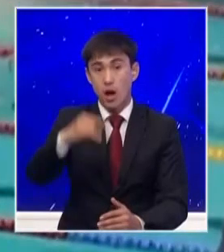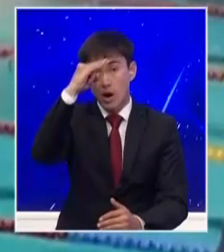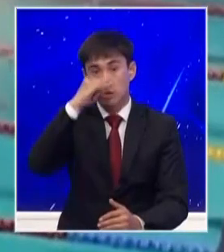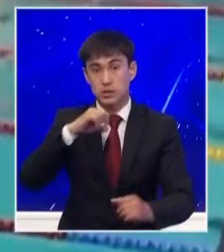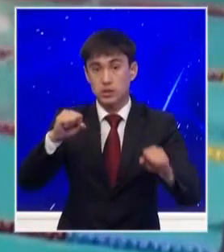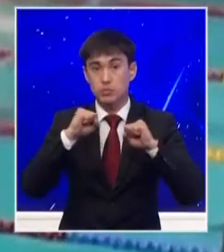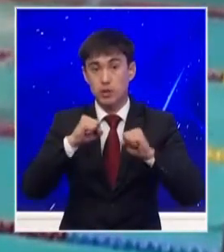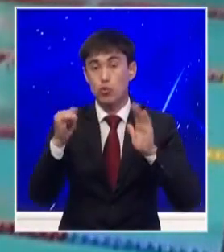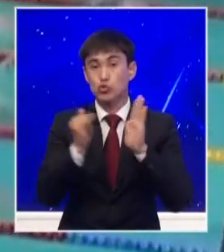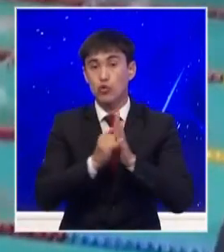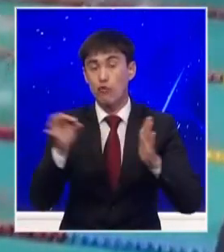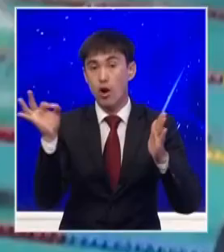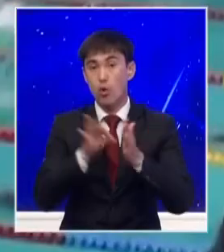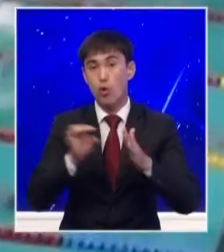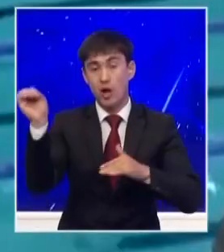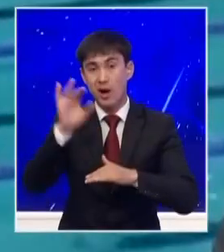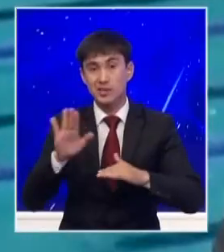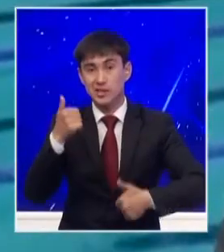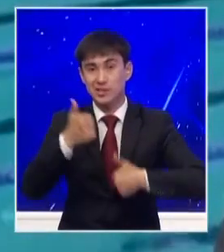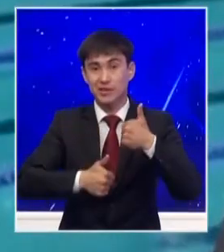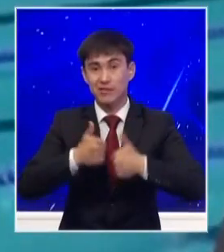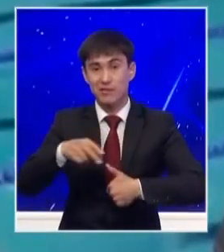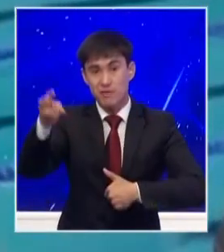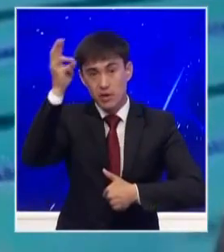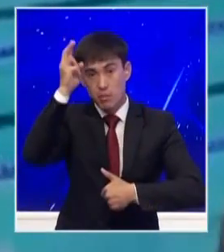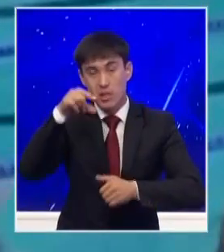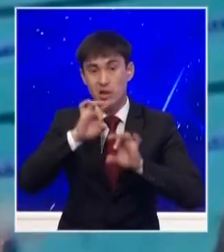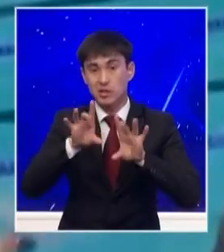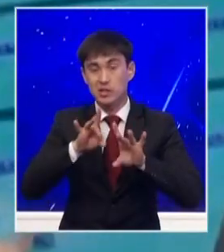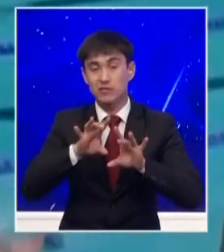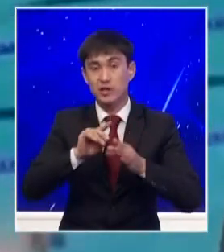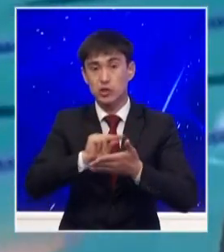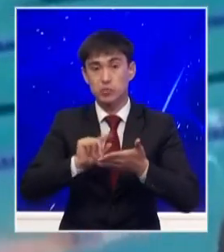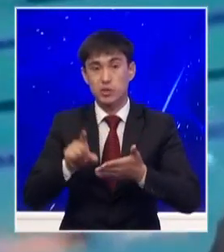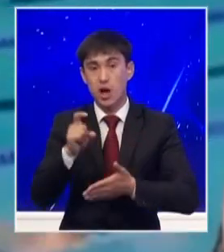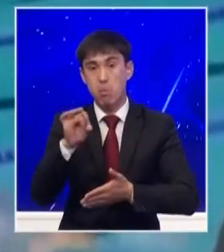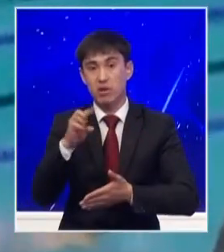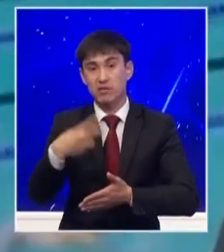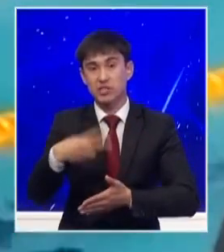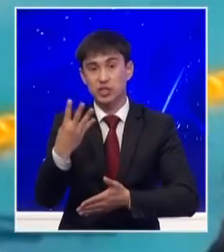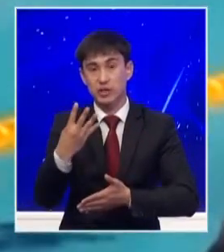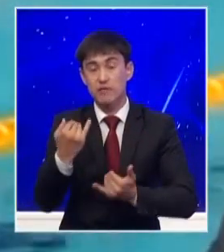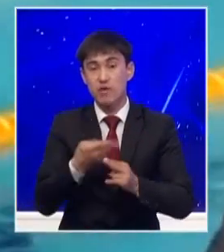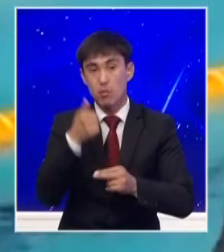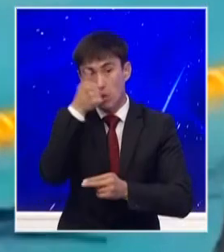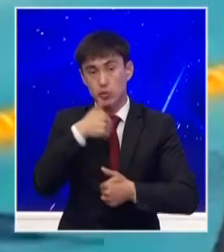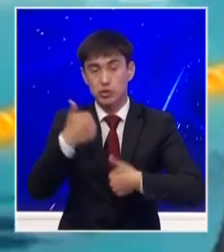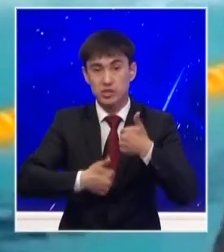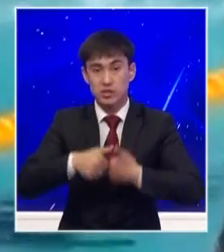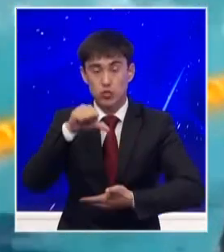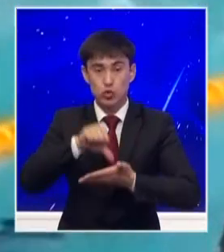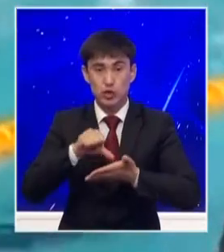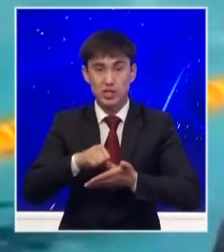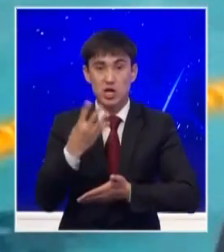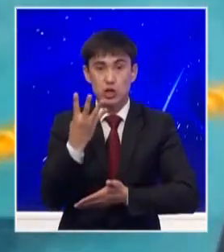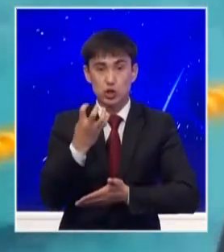Казахстанские спортсмены установили рекорд Азии на соревнованиях в Германии, рассказывает корреспондент Хабар-24. В этом году в состязаниях участвовали